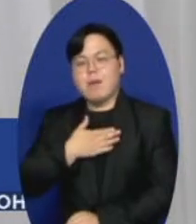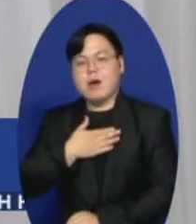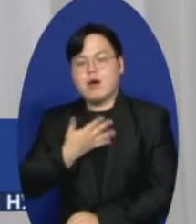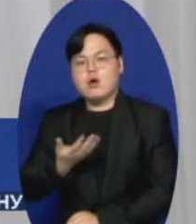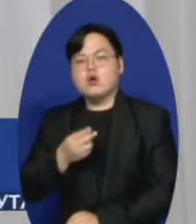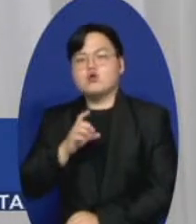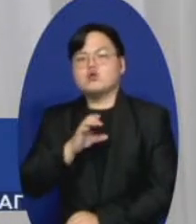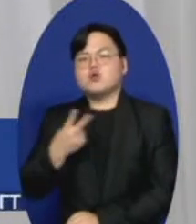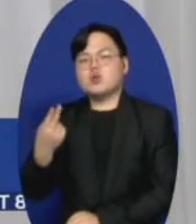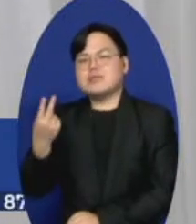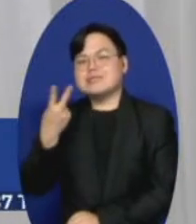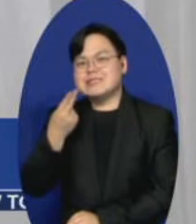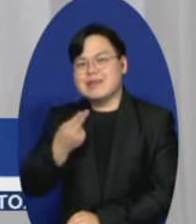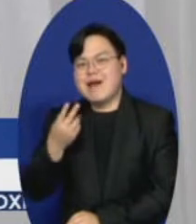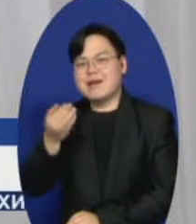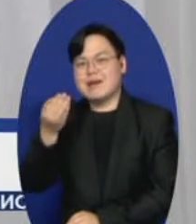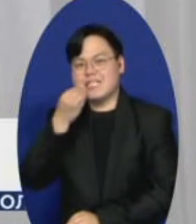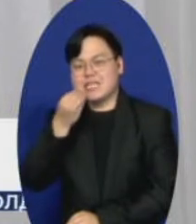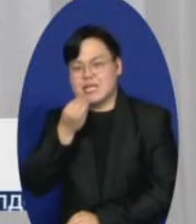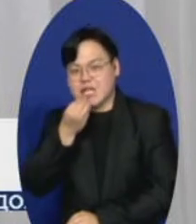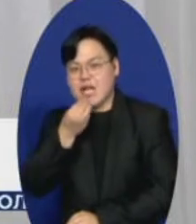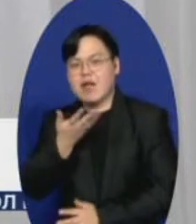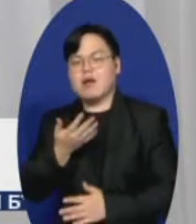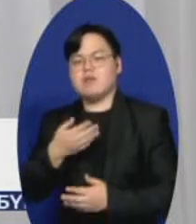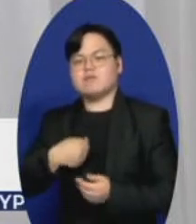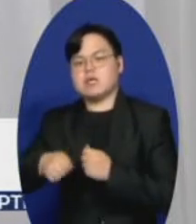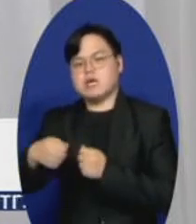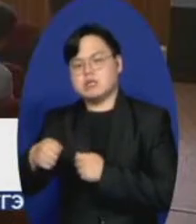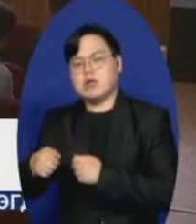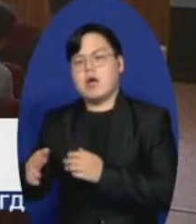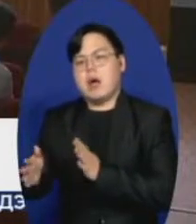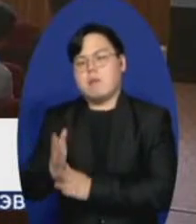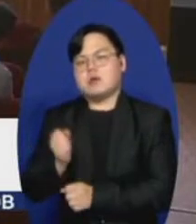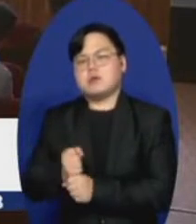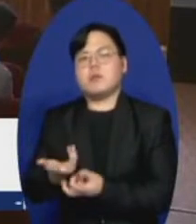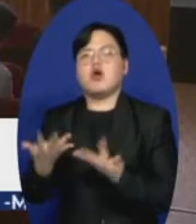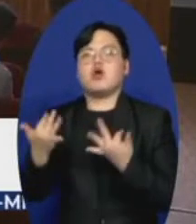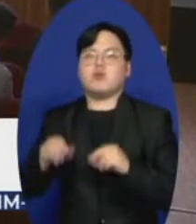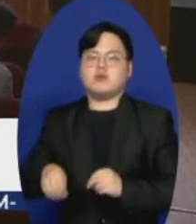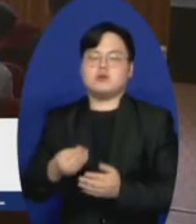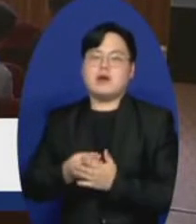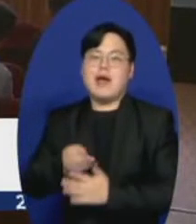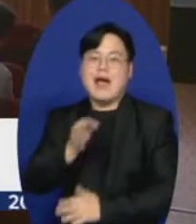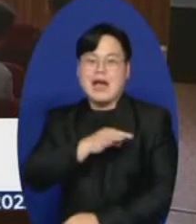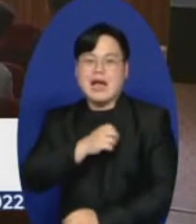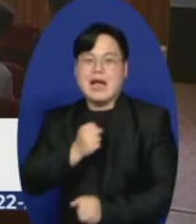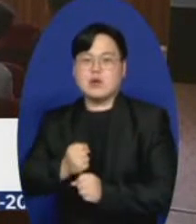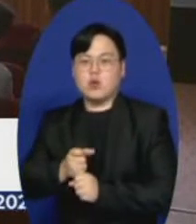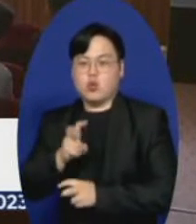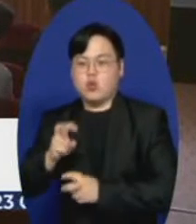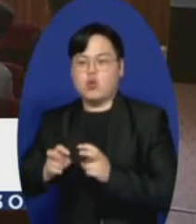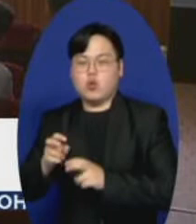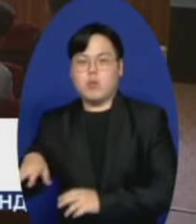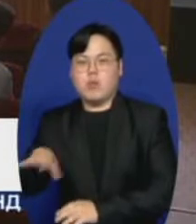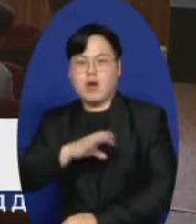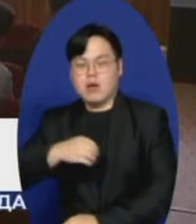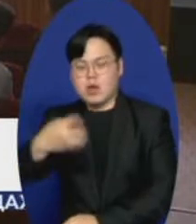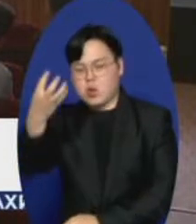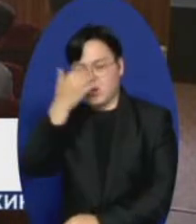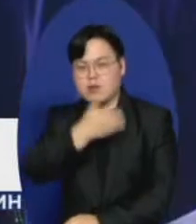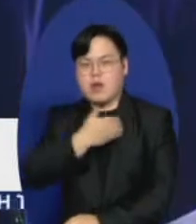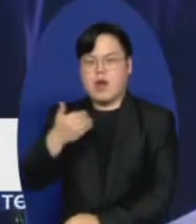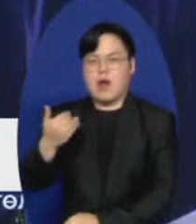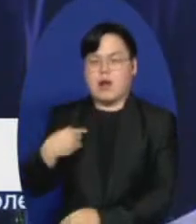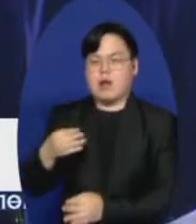бол одоо сүү цагаа дээр нийлүүлэх бүрэн боломжтой энэ тал дээр хамтарч болж байна. Ашигтай ажилладаг үйлдвэрүүдэд улс төрчдийн шахаа,